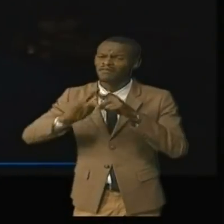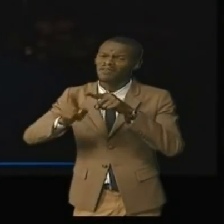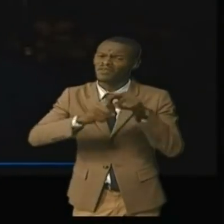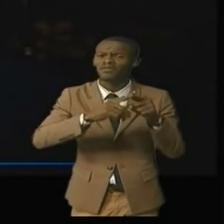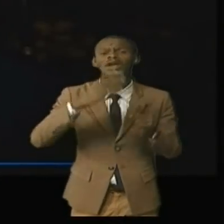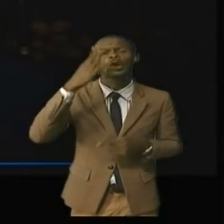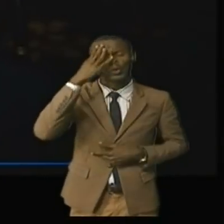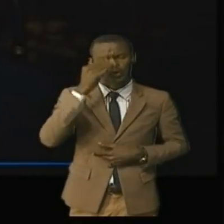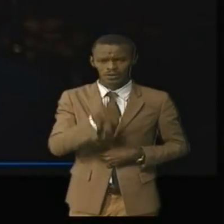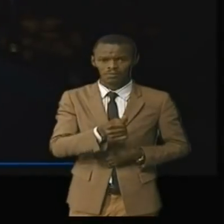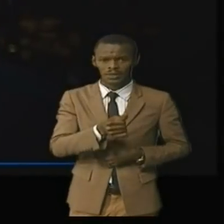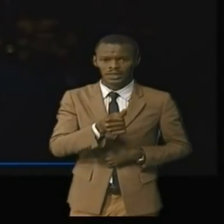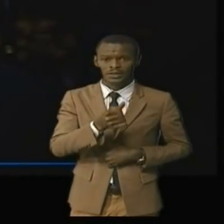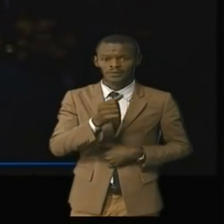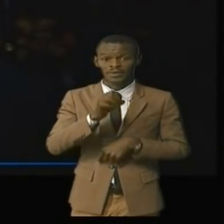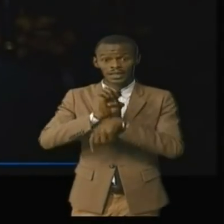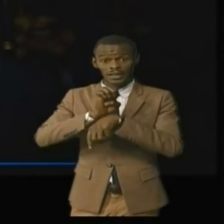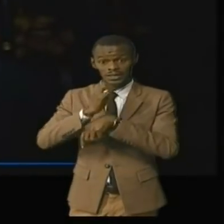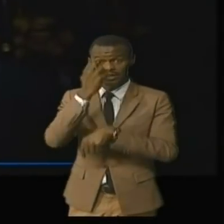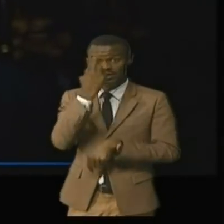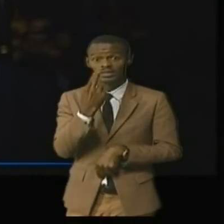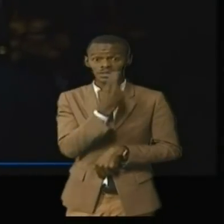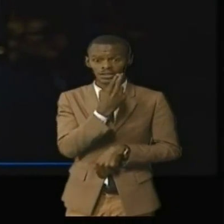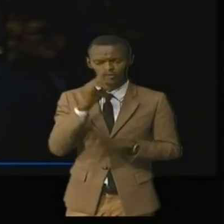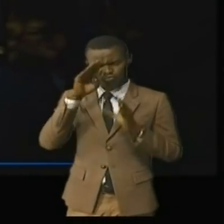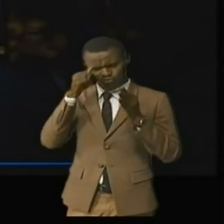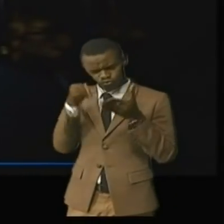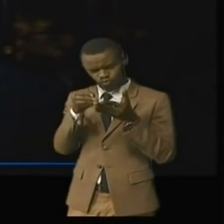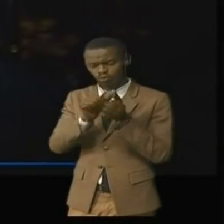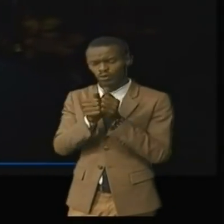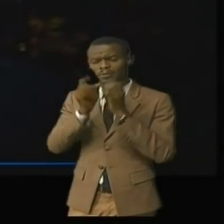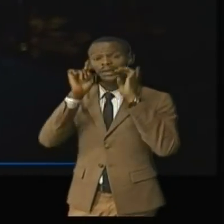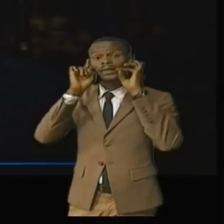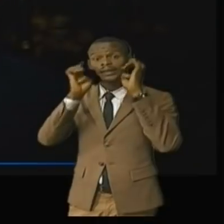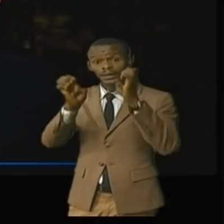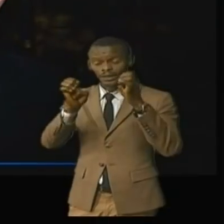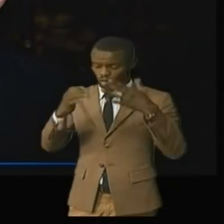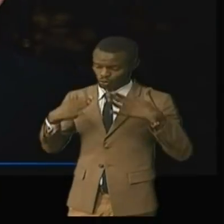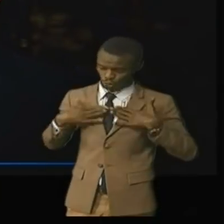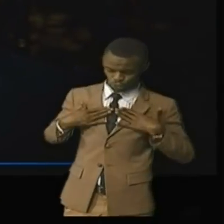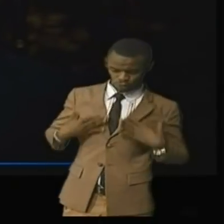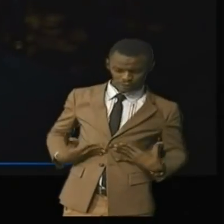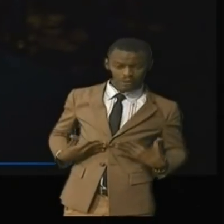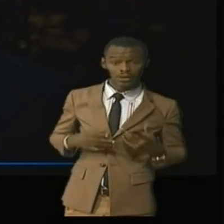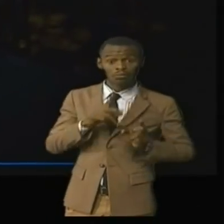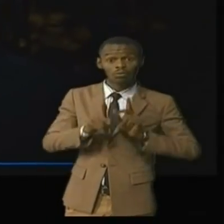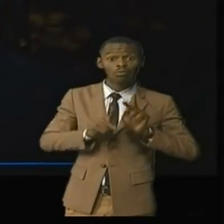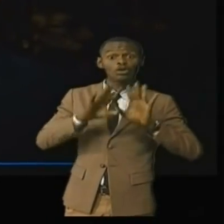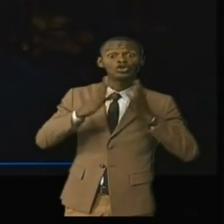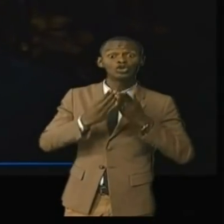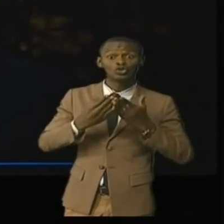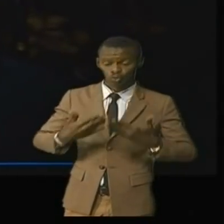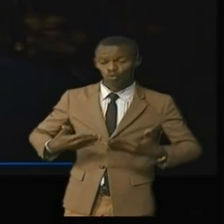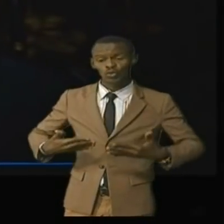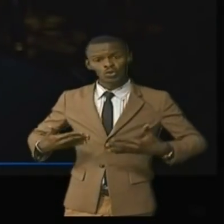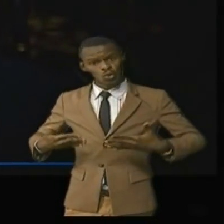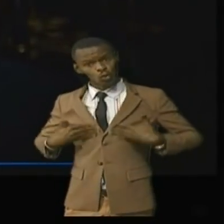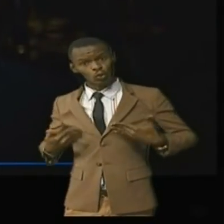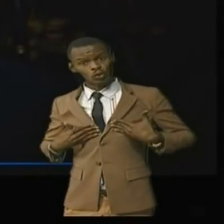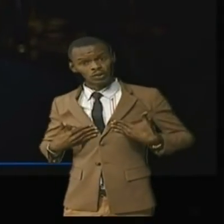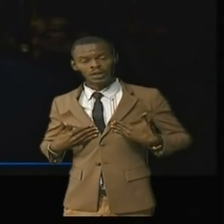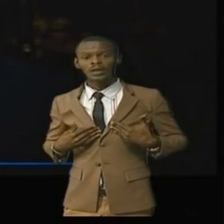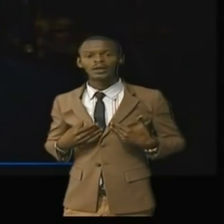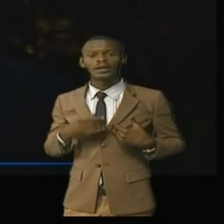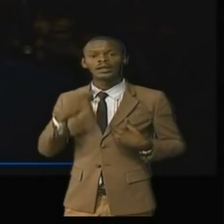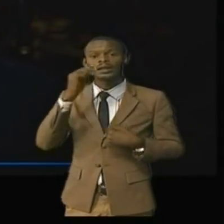L'Église catholique est très engagée dans les domaines de l'éducation, de la santé, du bien-être du peuple, impliquant le dialogue pour la